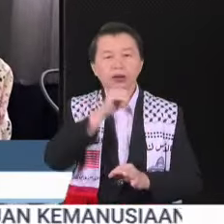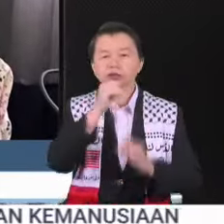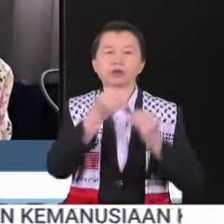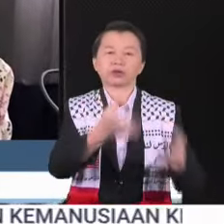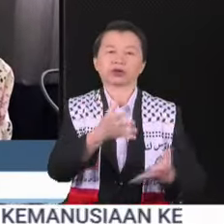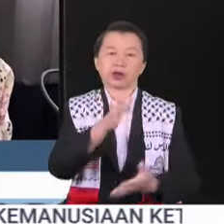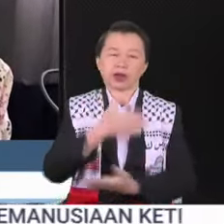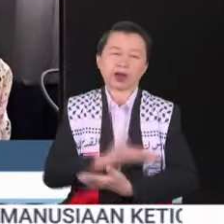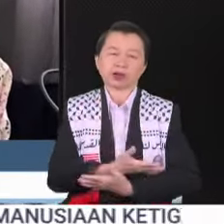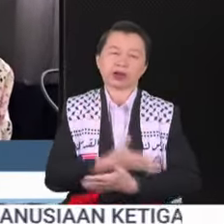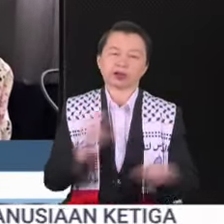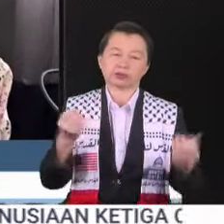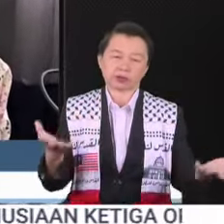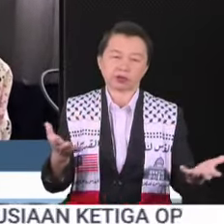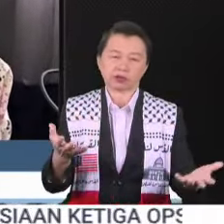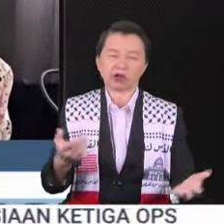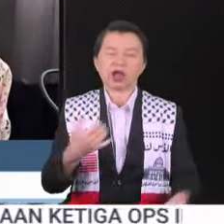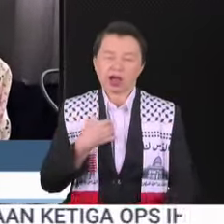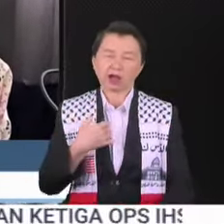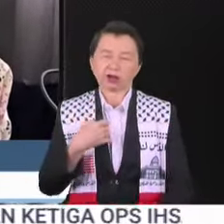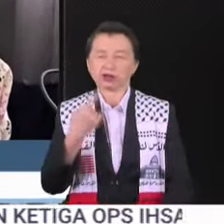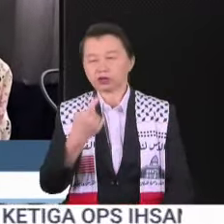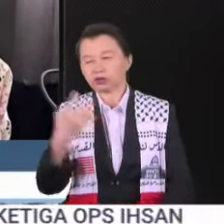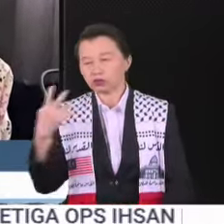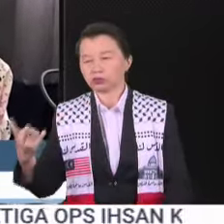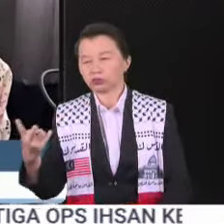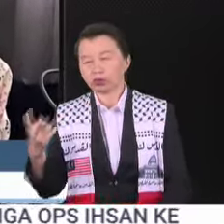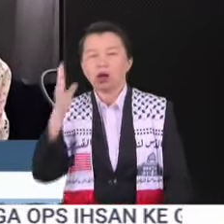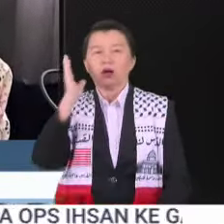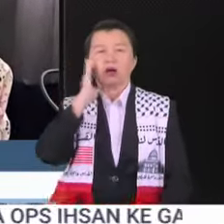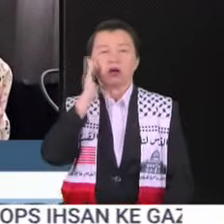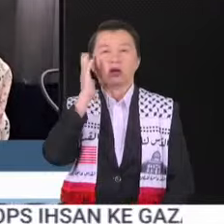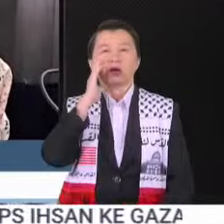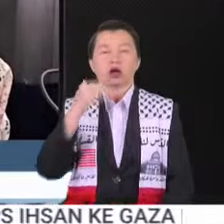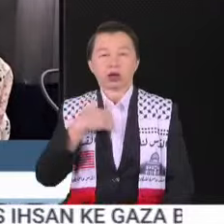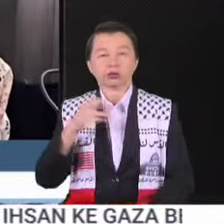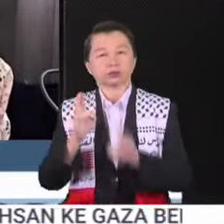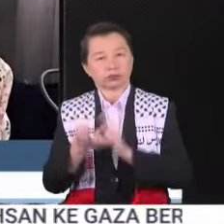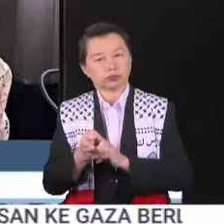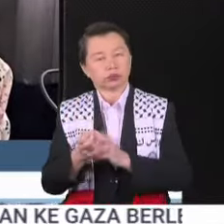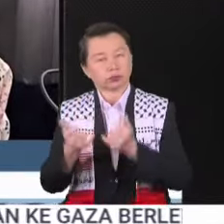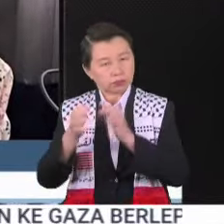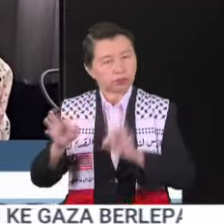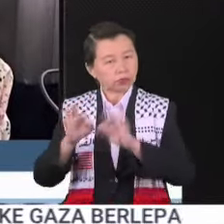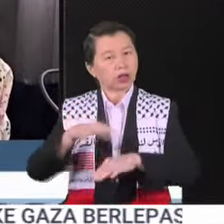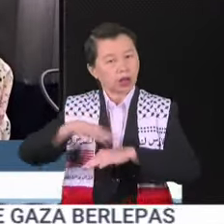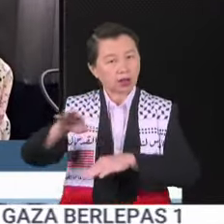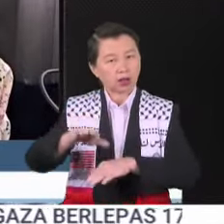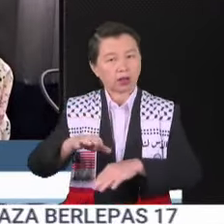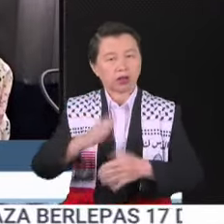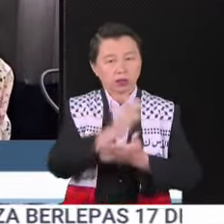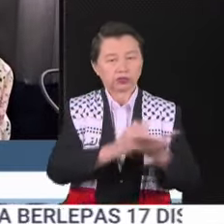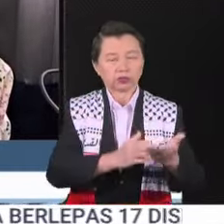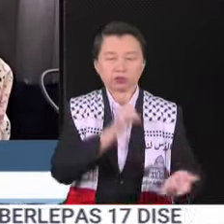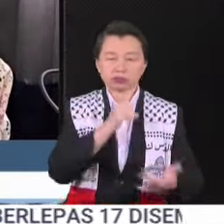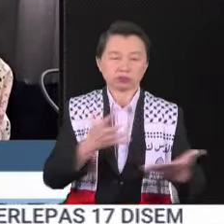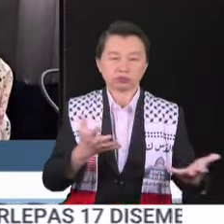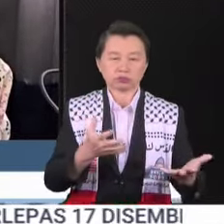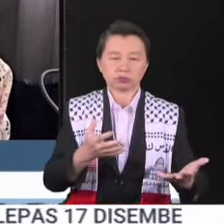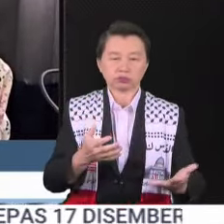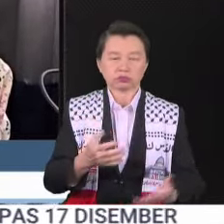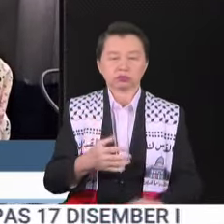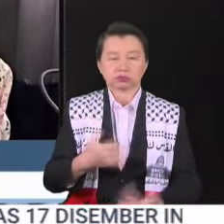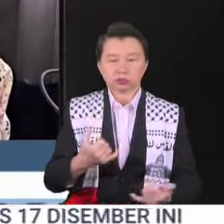lagi. Setakat ini saya dengar, adalah satu dua yang sedar memang ada perubahan. Contohnya di Longwood, ada satu dua keluarga